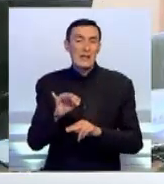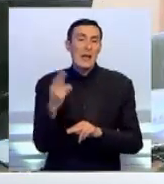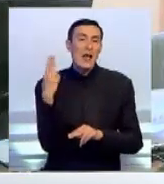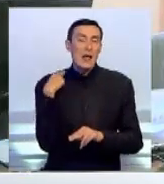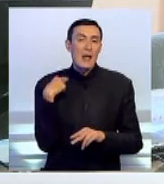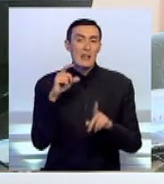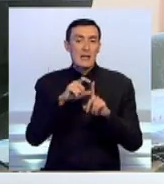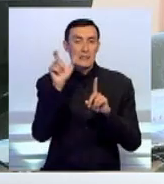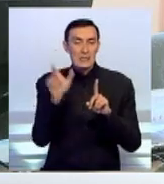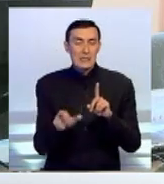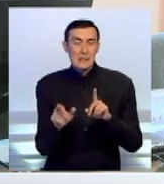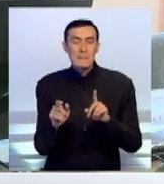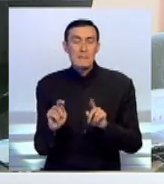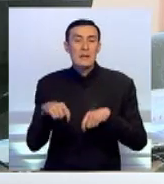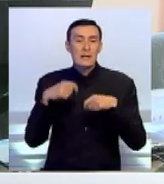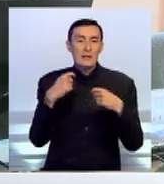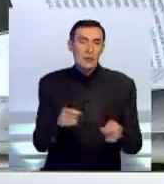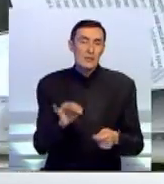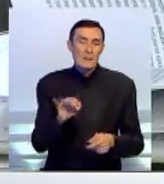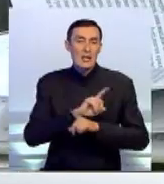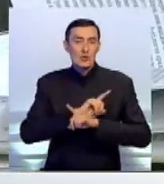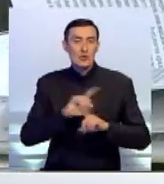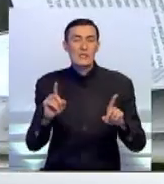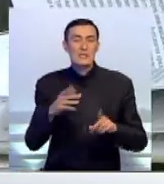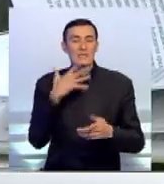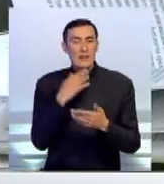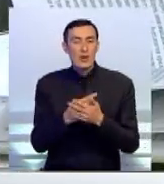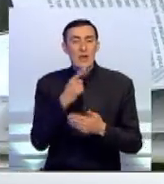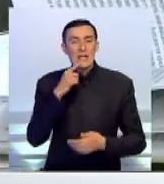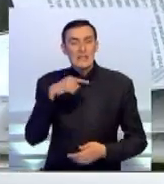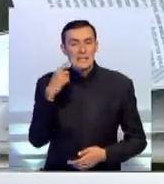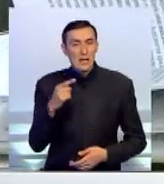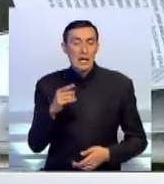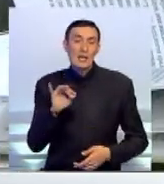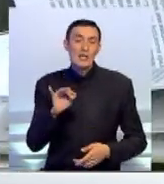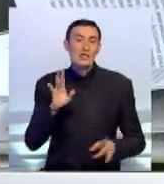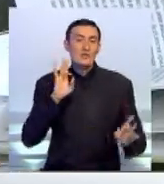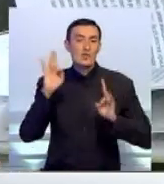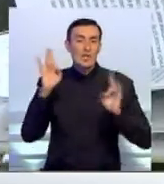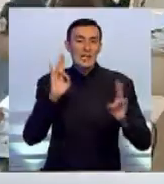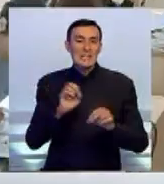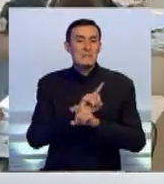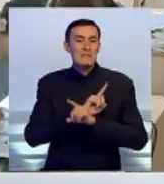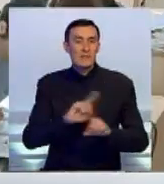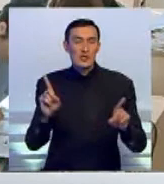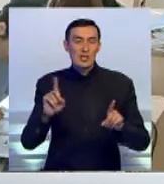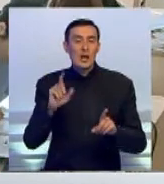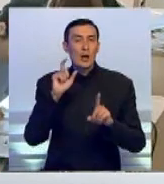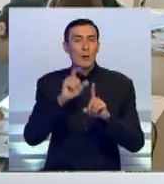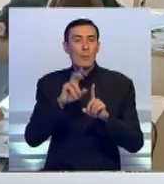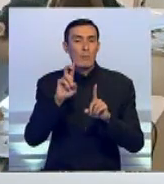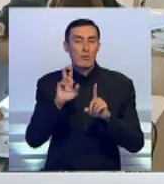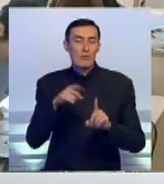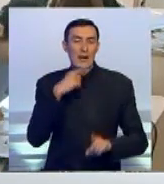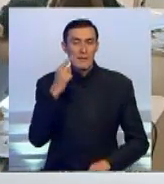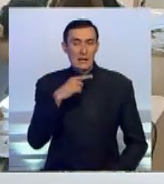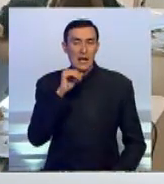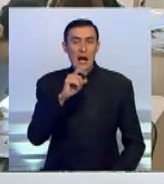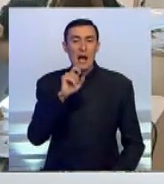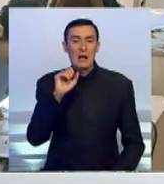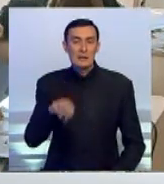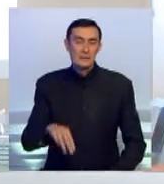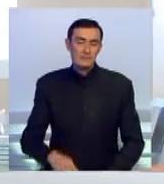латиница способна передать все фонетические особенности языка, сохранив при этом звучание специфических букв, считает Нуртас Ахат.